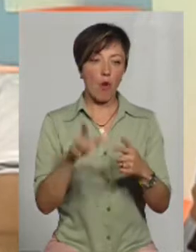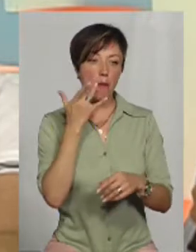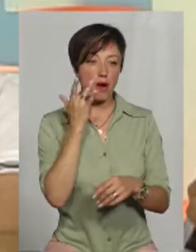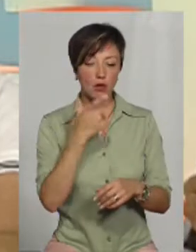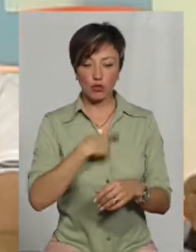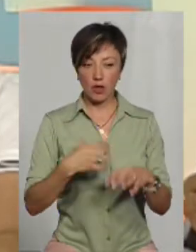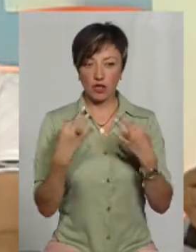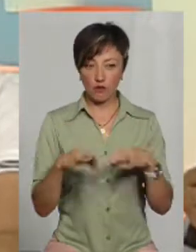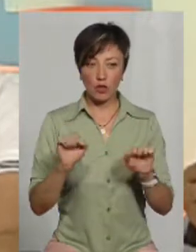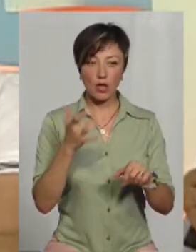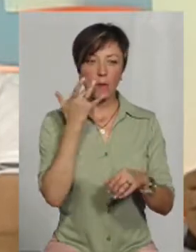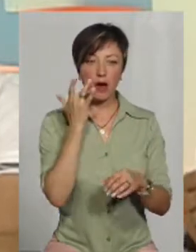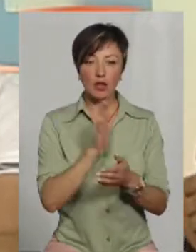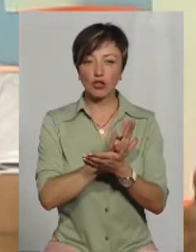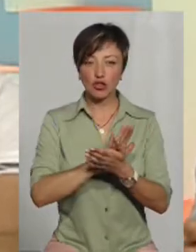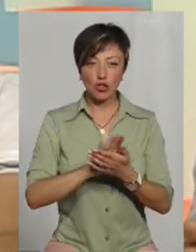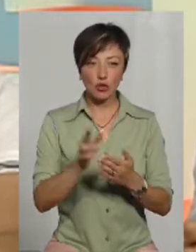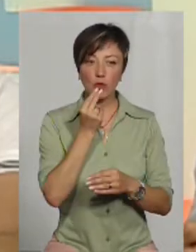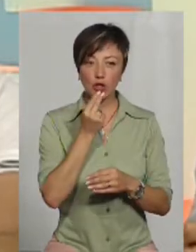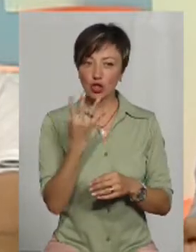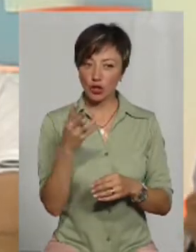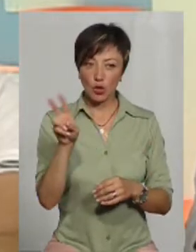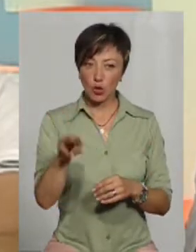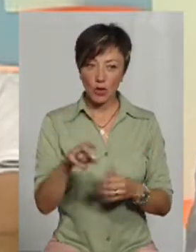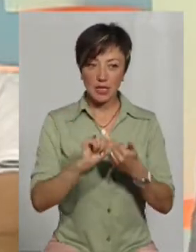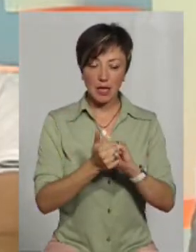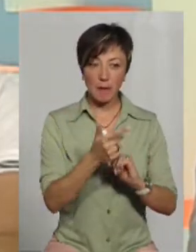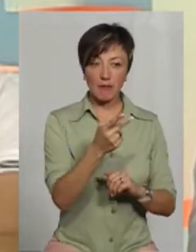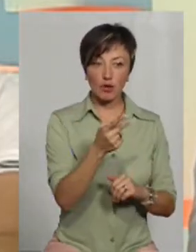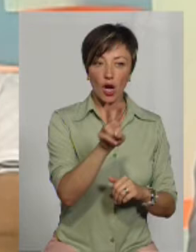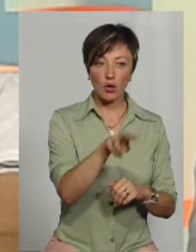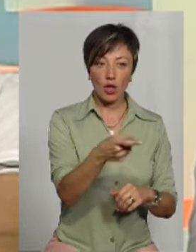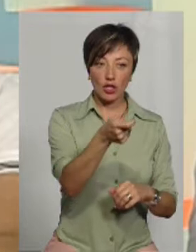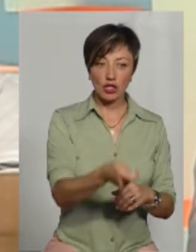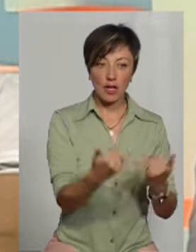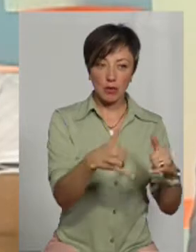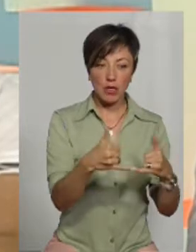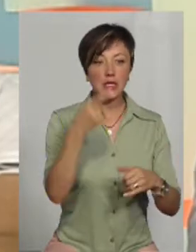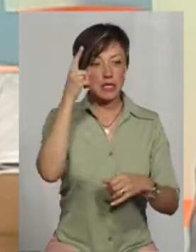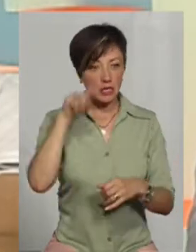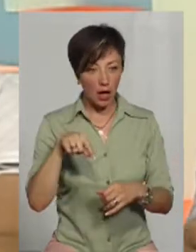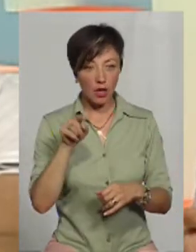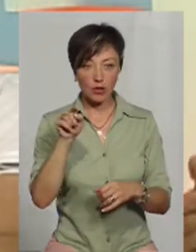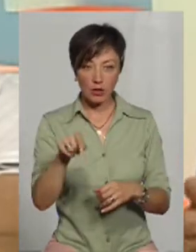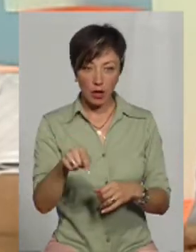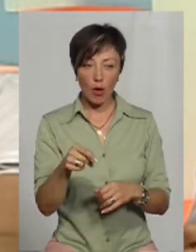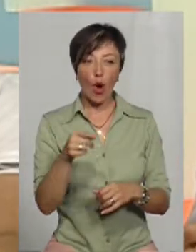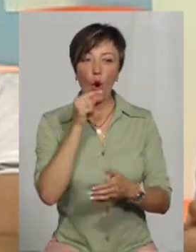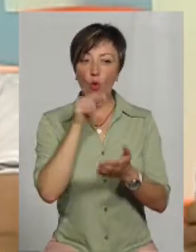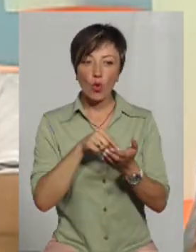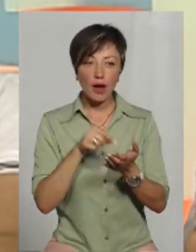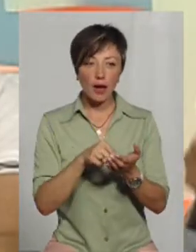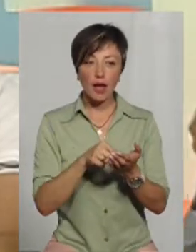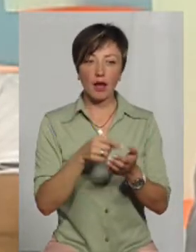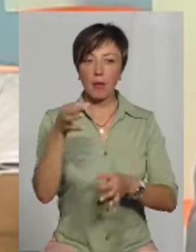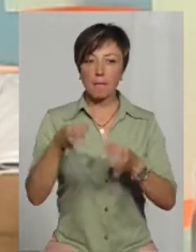може дозволити собі американську органічну курку за 4 долара замість 1,5 долара звичайного. Бо він знає, що в курці органічній не